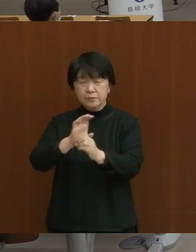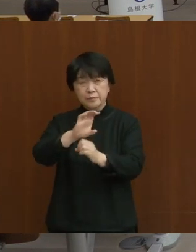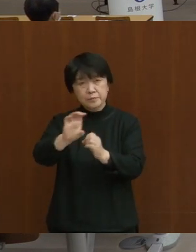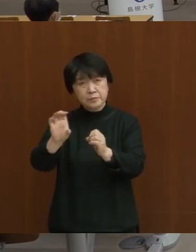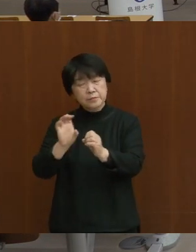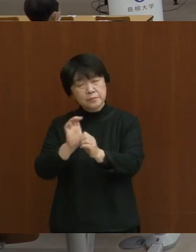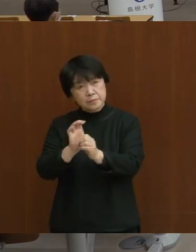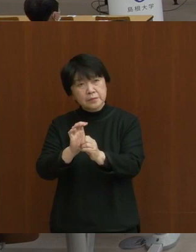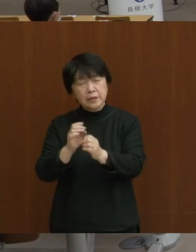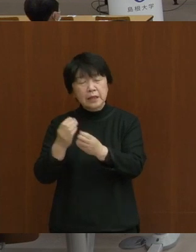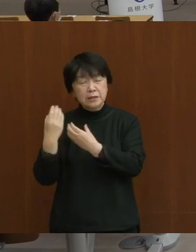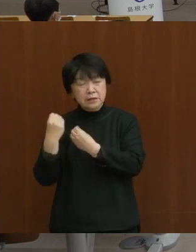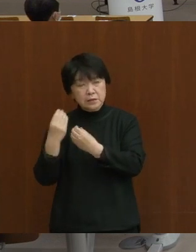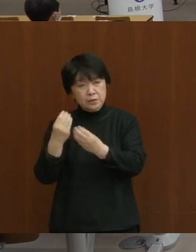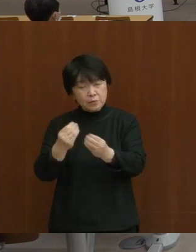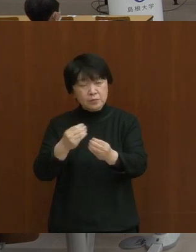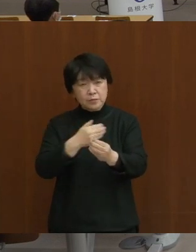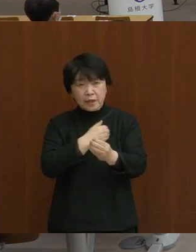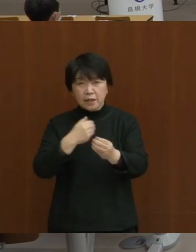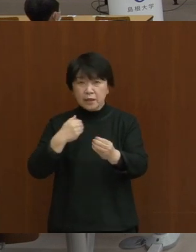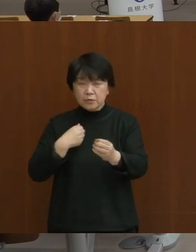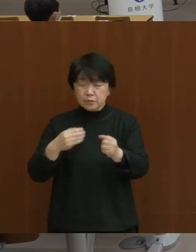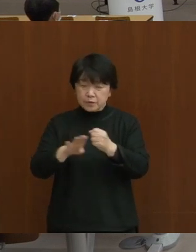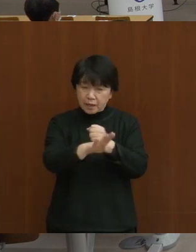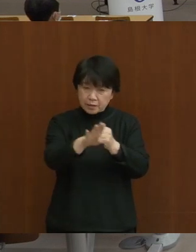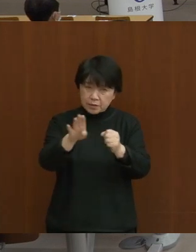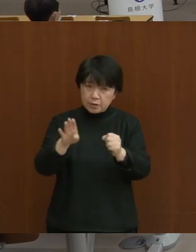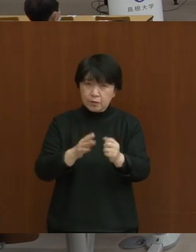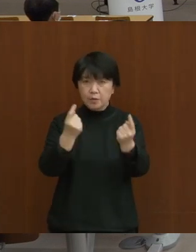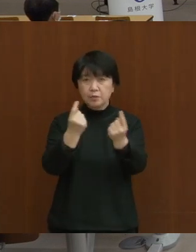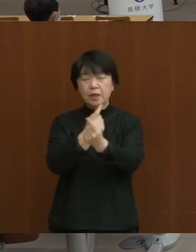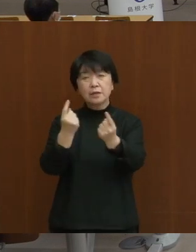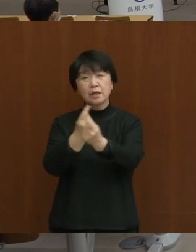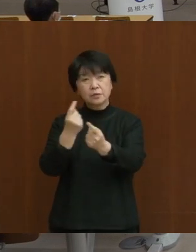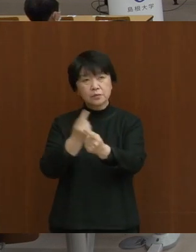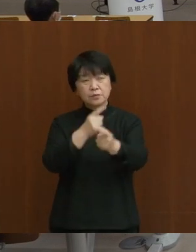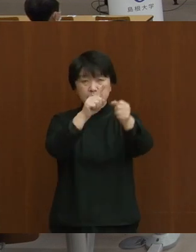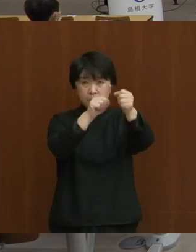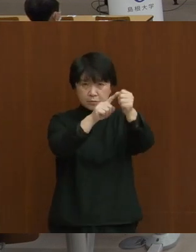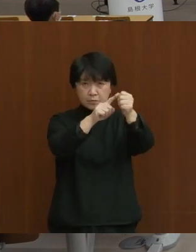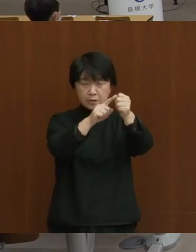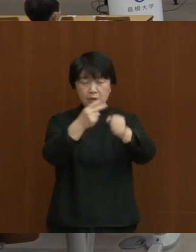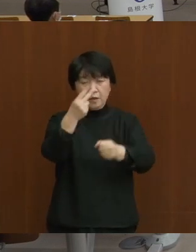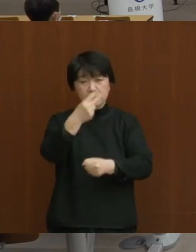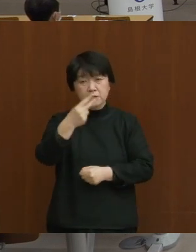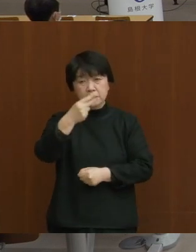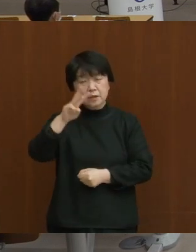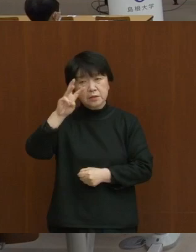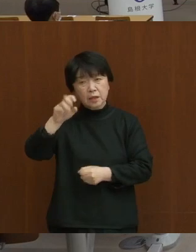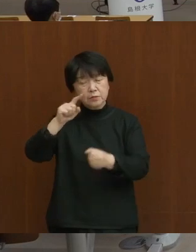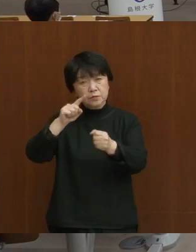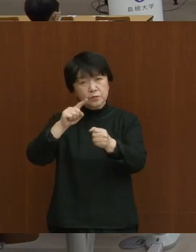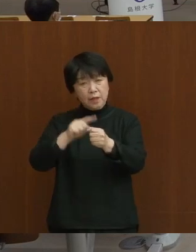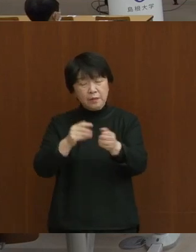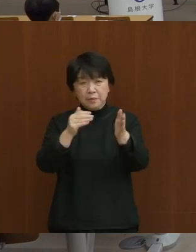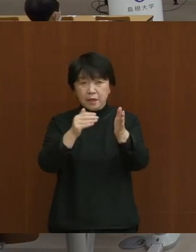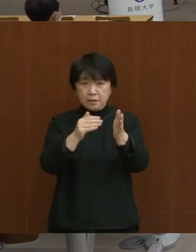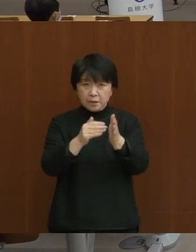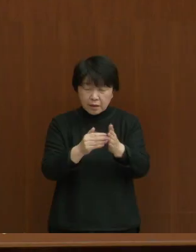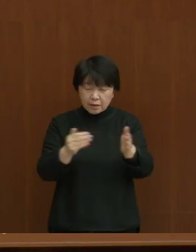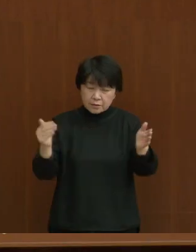持続可能な開発目標の目標期限である2030年まで残り10年を切り